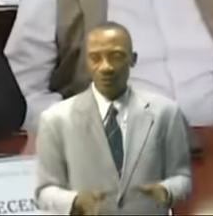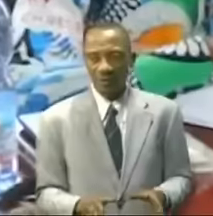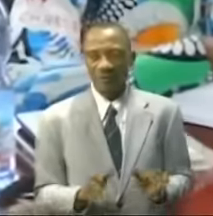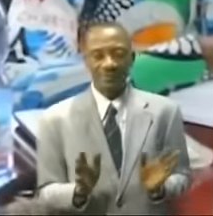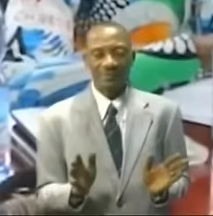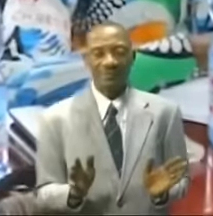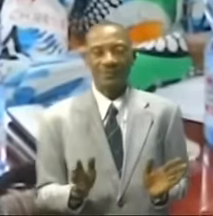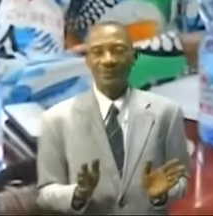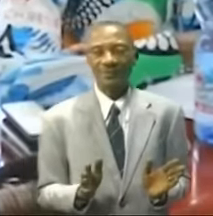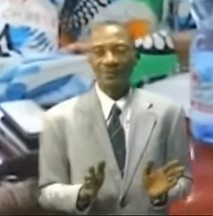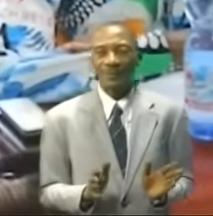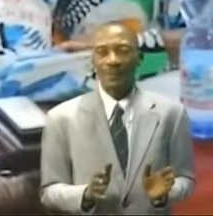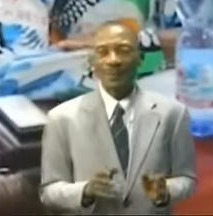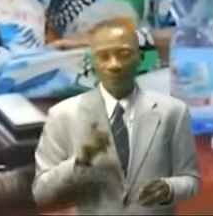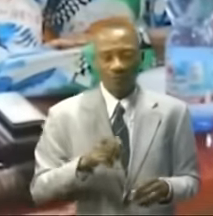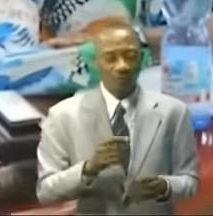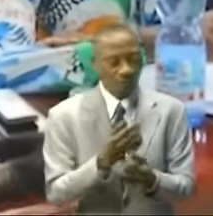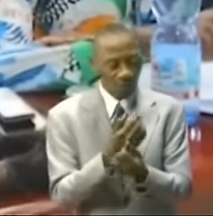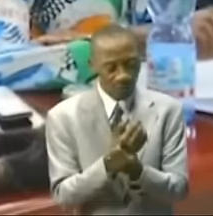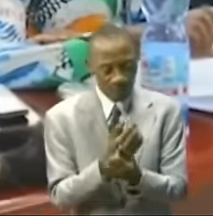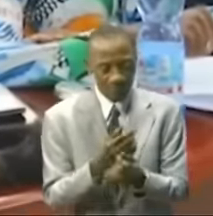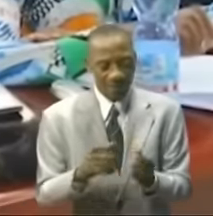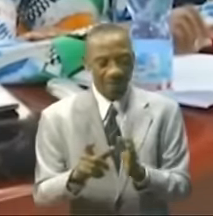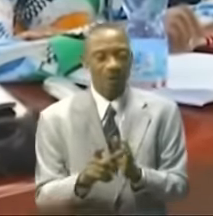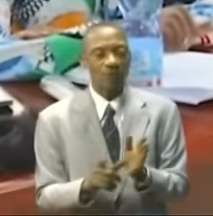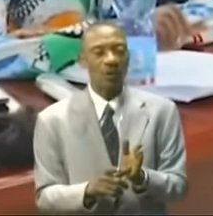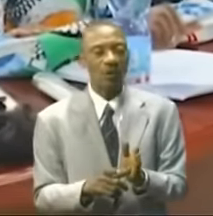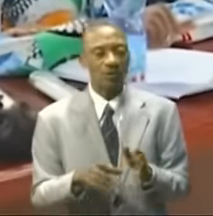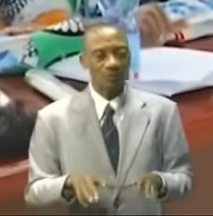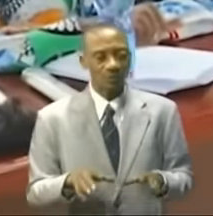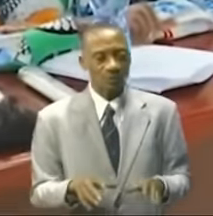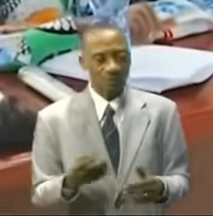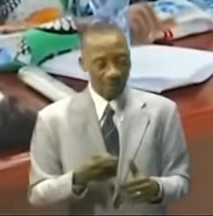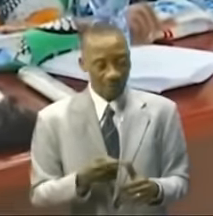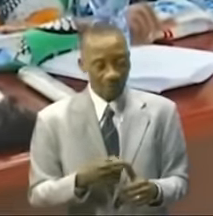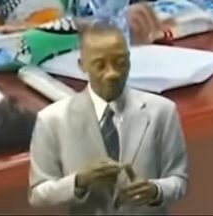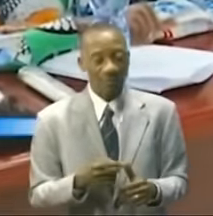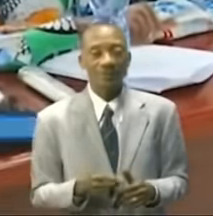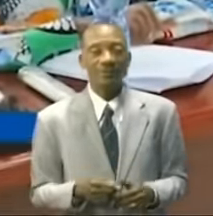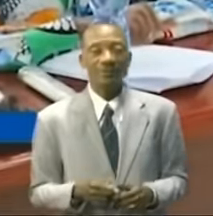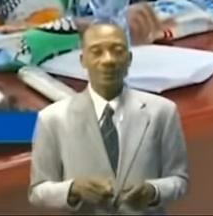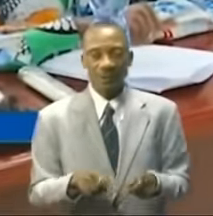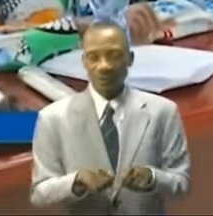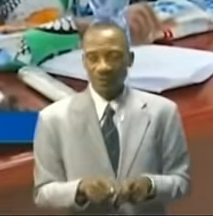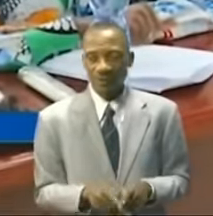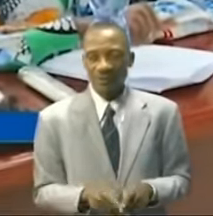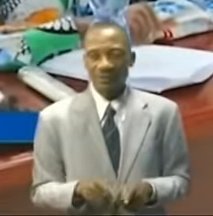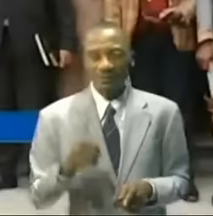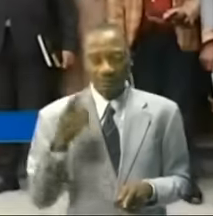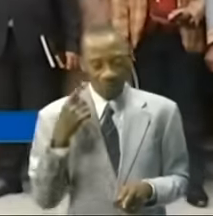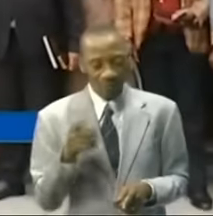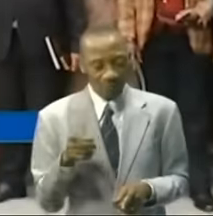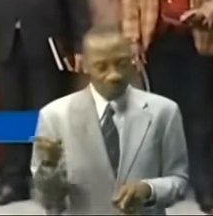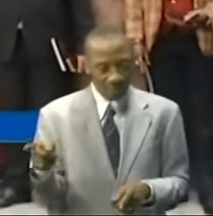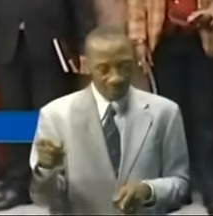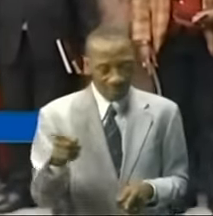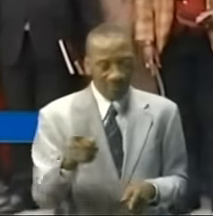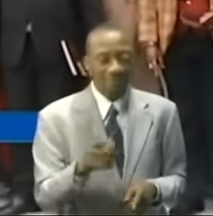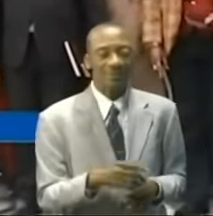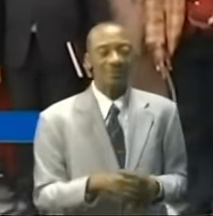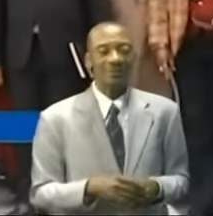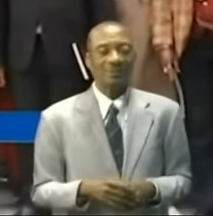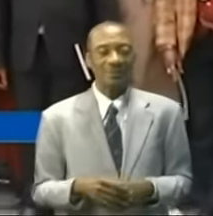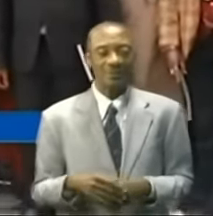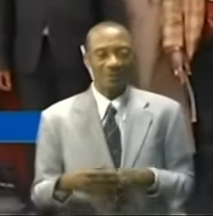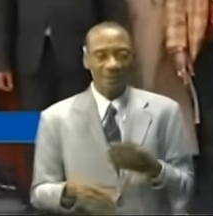l'objectif précis de répertorier les différentes associations à vocation exclusivement coutumière et préciser la